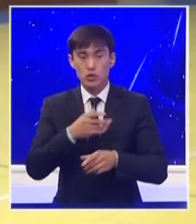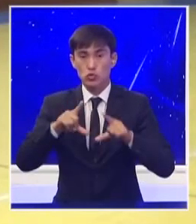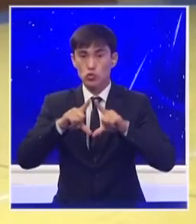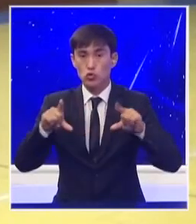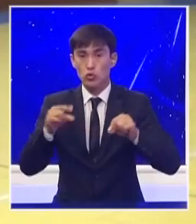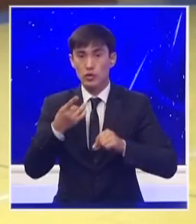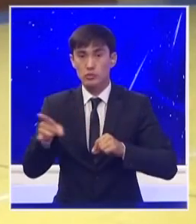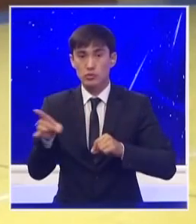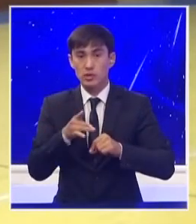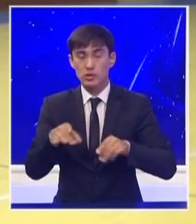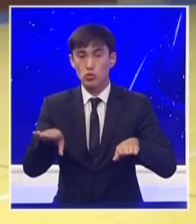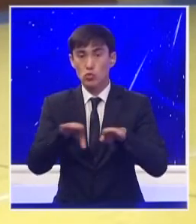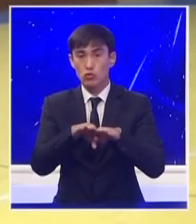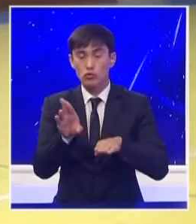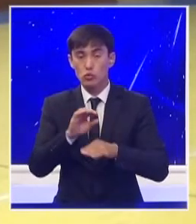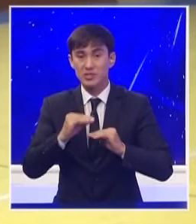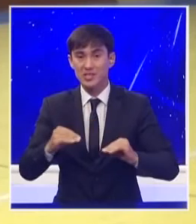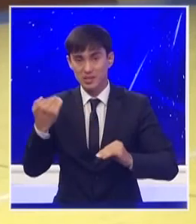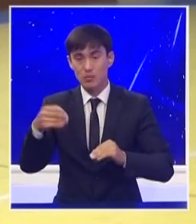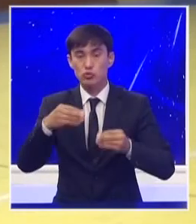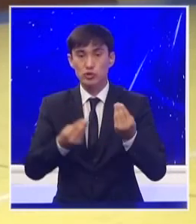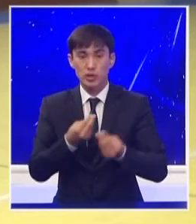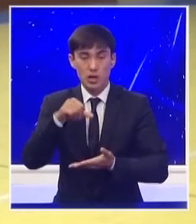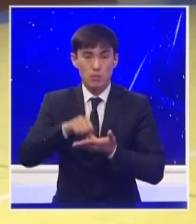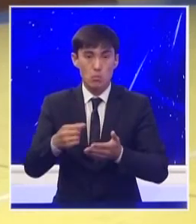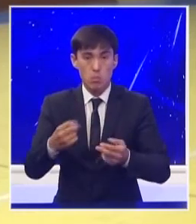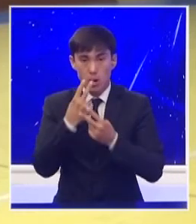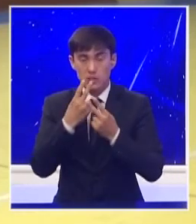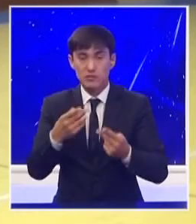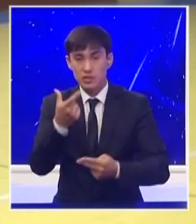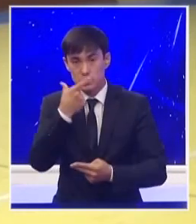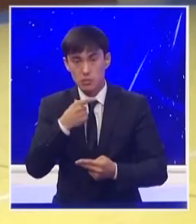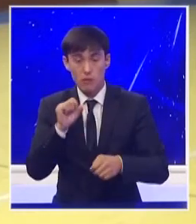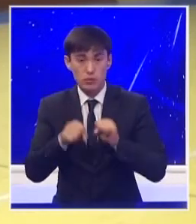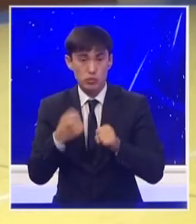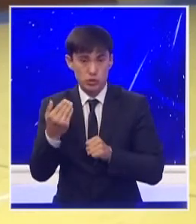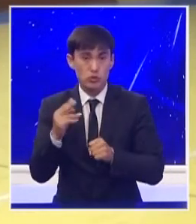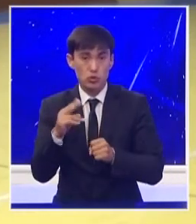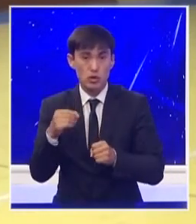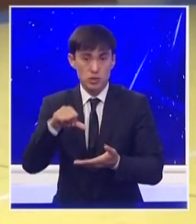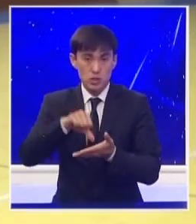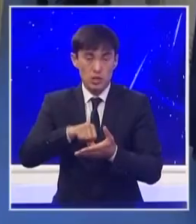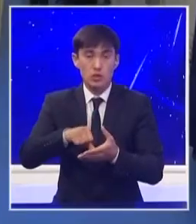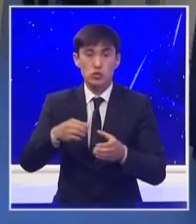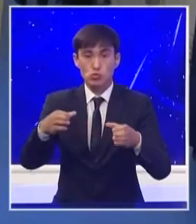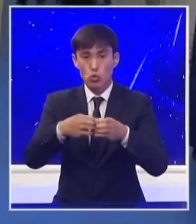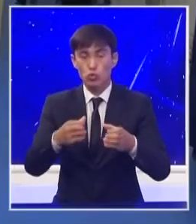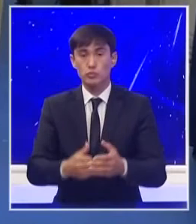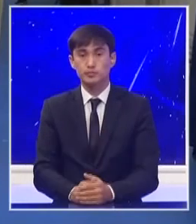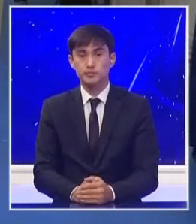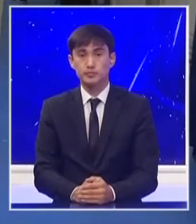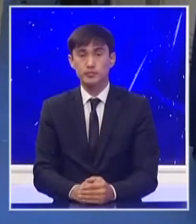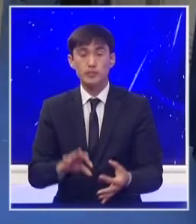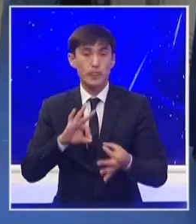на республиканский уровень, чтобы дети и там уже играли, проявляли себя. Возможно, кто-то из них и заиграет за сборную. Самая трудная